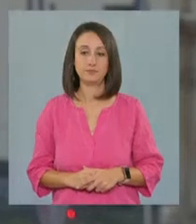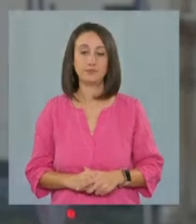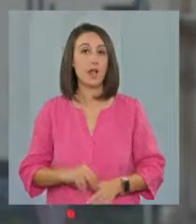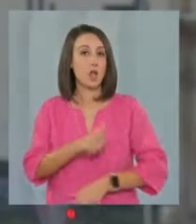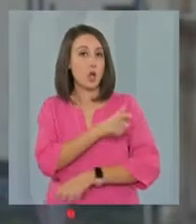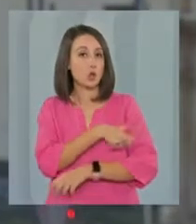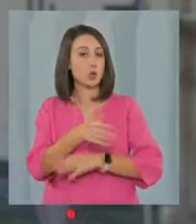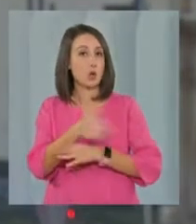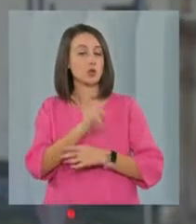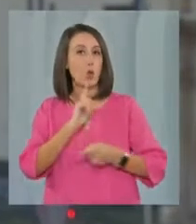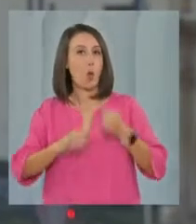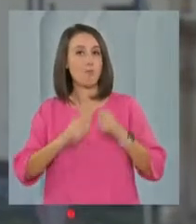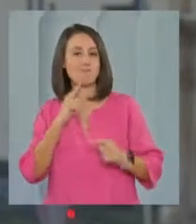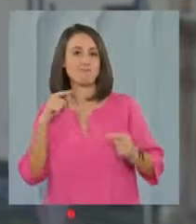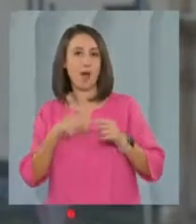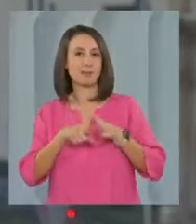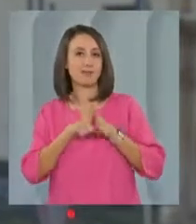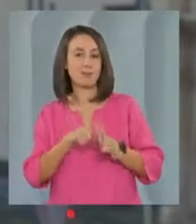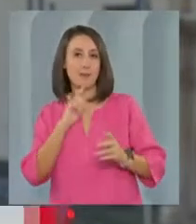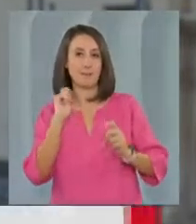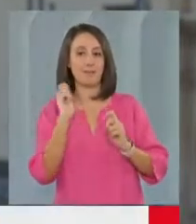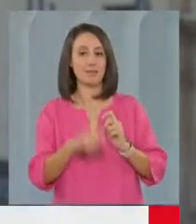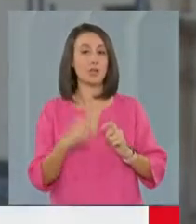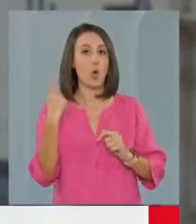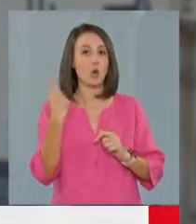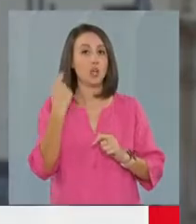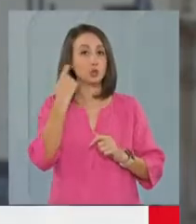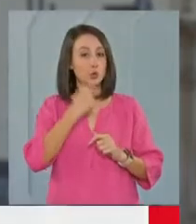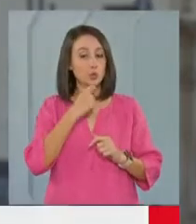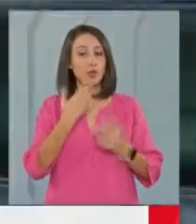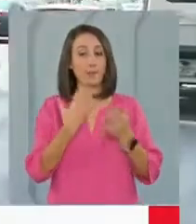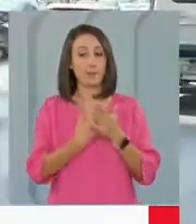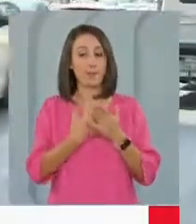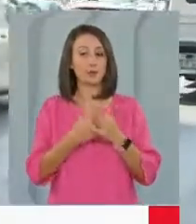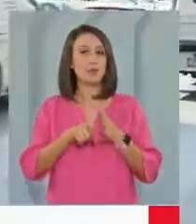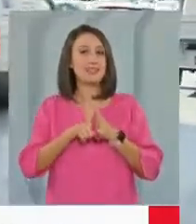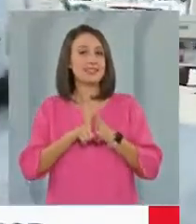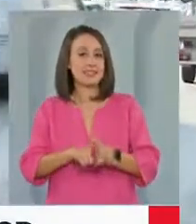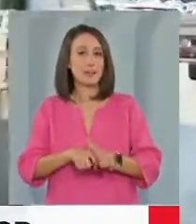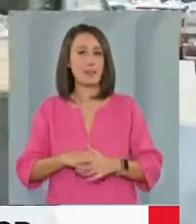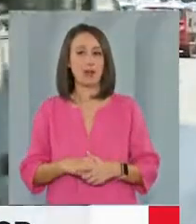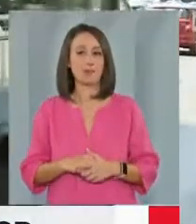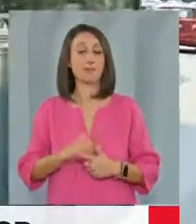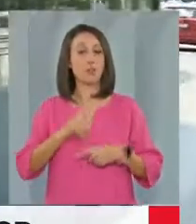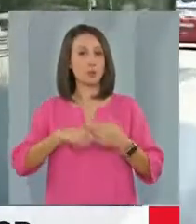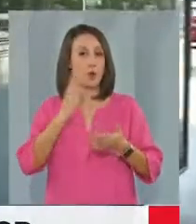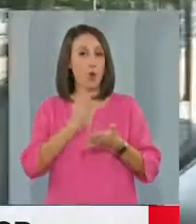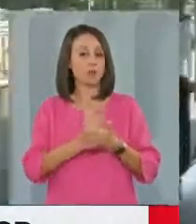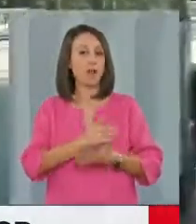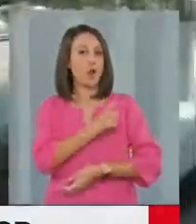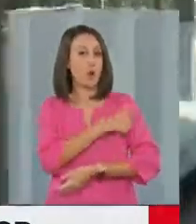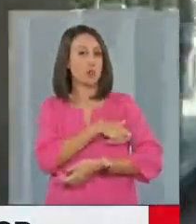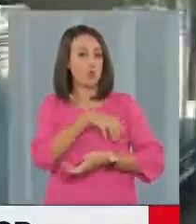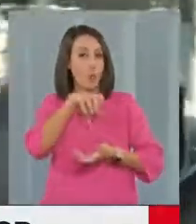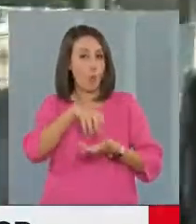Consiliul Național pentru Combaterea Discriminării a sancționat municipiul Cluj-Napoca pentru discriminare în urma unei hotărâri de Consiliu